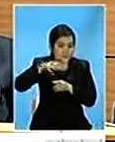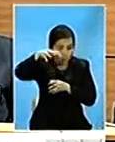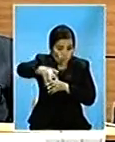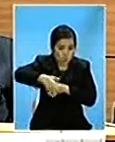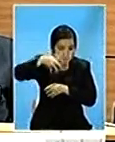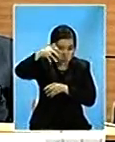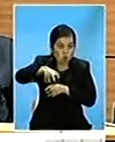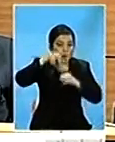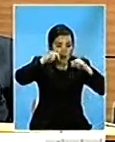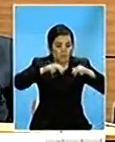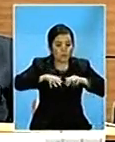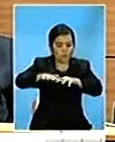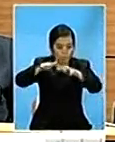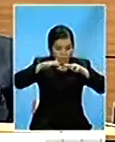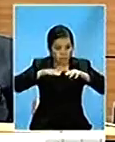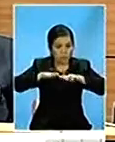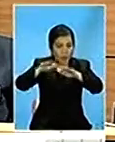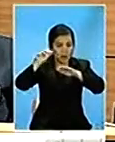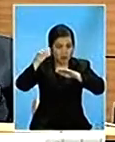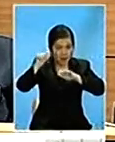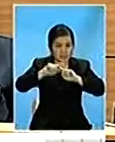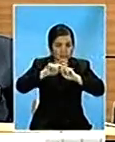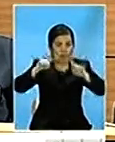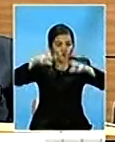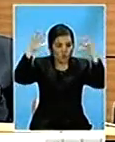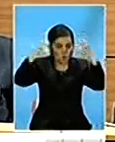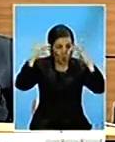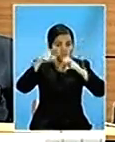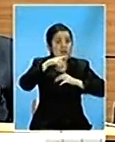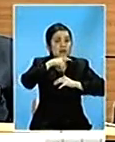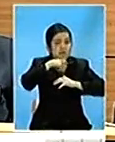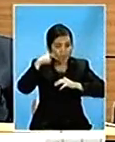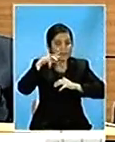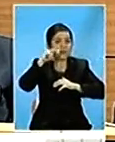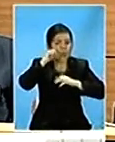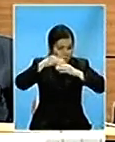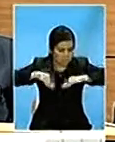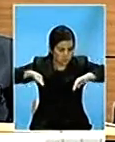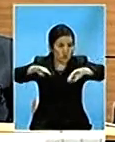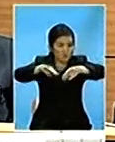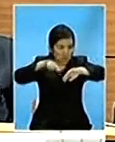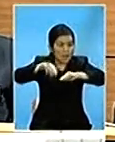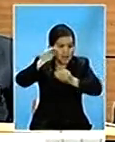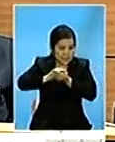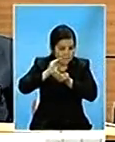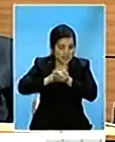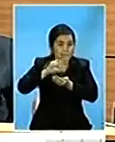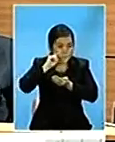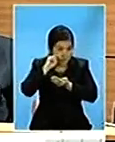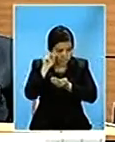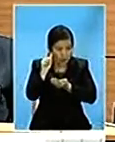ให้น้ำไหลสะดวกแต่พอถึงหน้าแรงให้ลำน้ำพุงนี่สามารถเก็บกักน้ำ